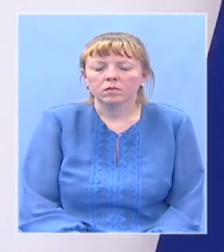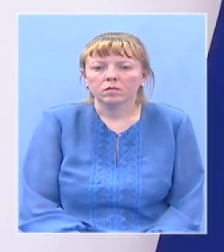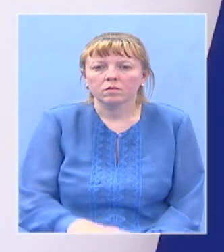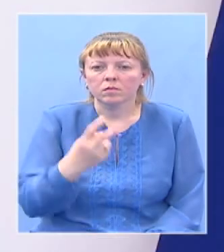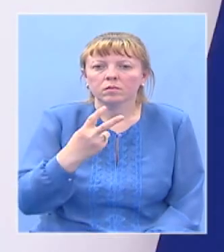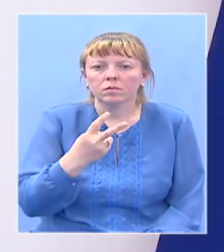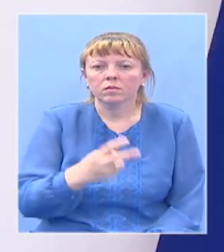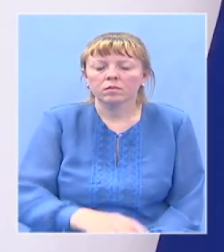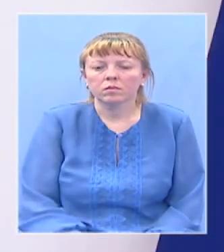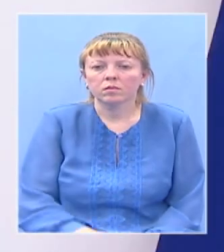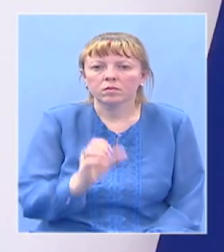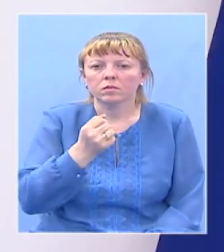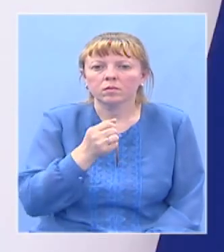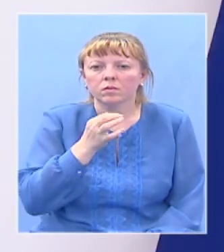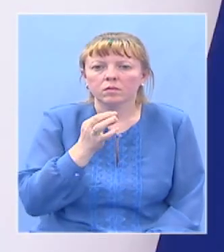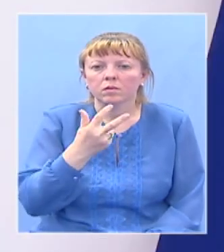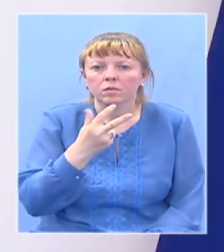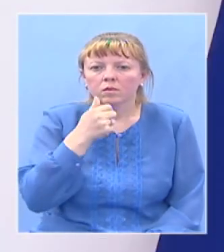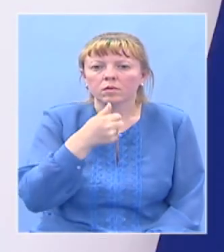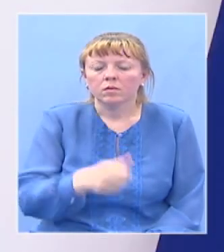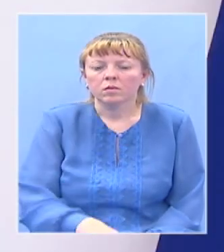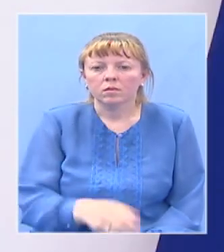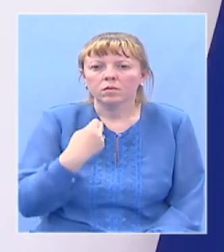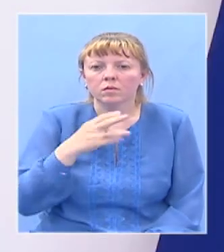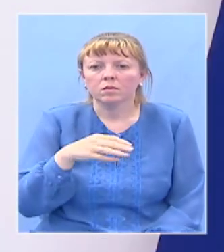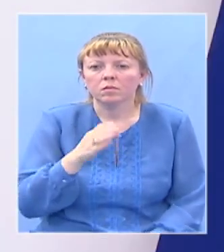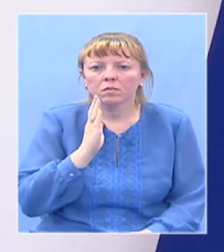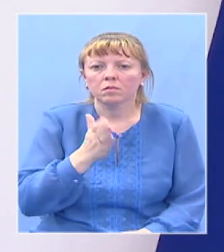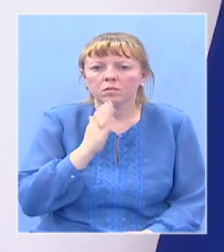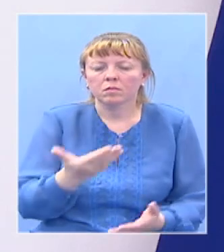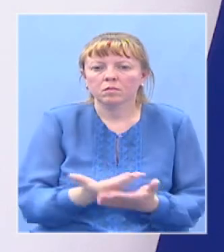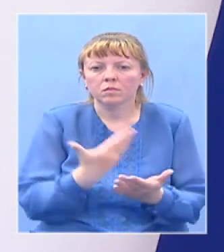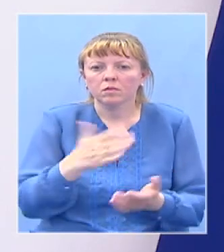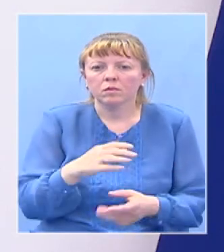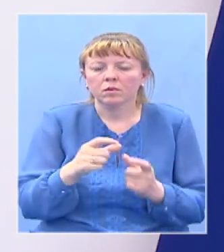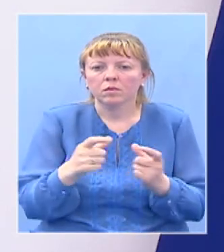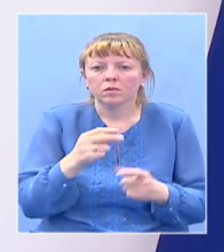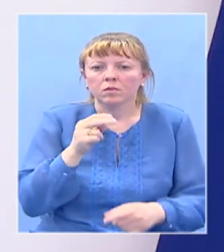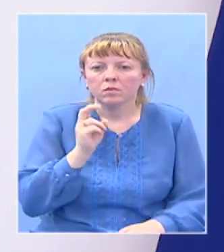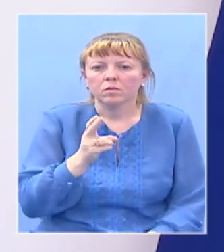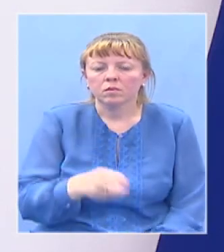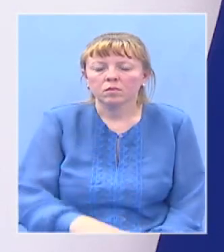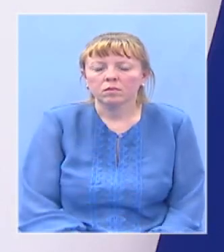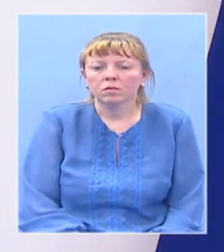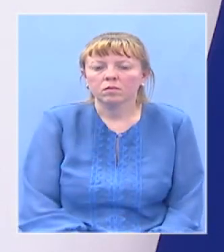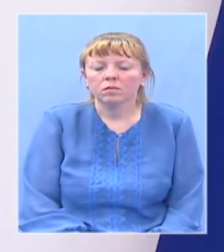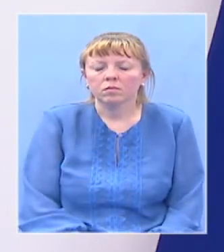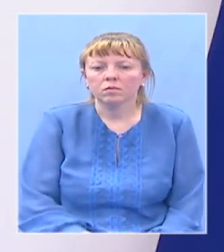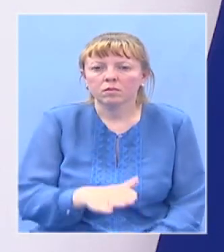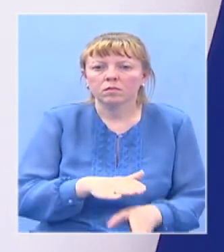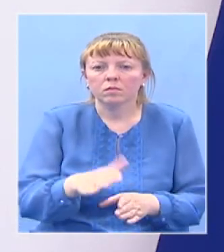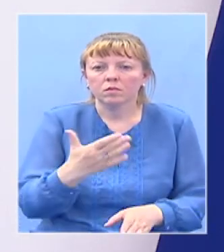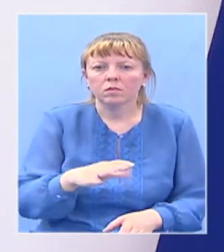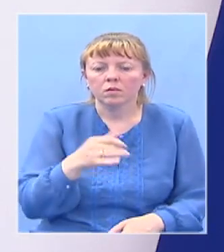20 августа 2023 года должны были все перевозчики обновить свои карточки допуски колени международных